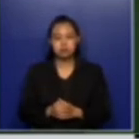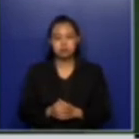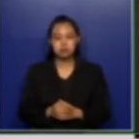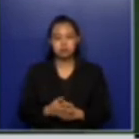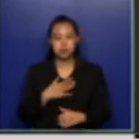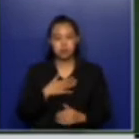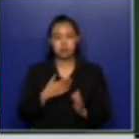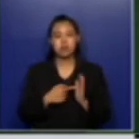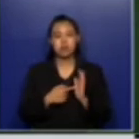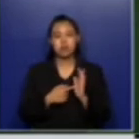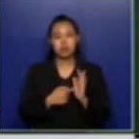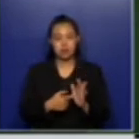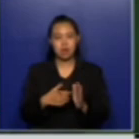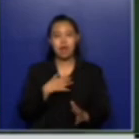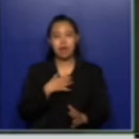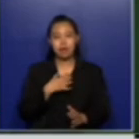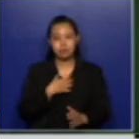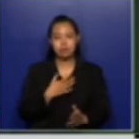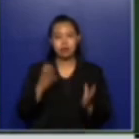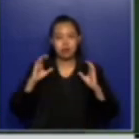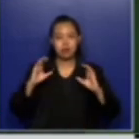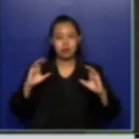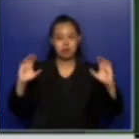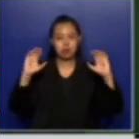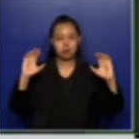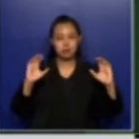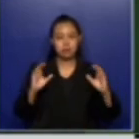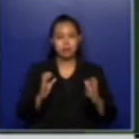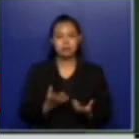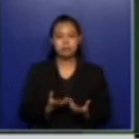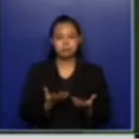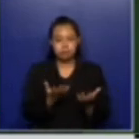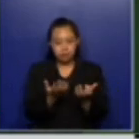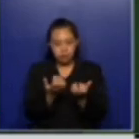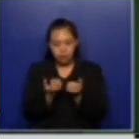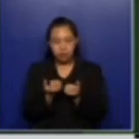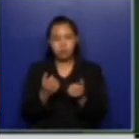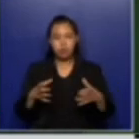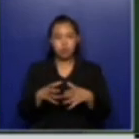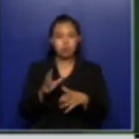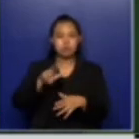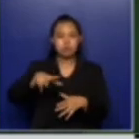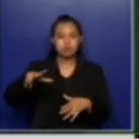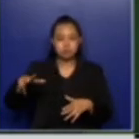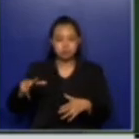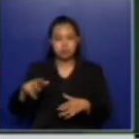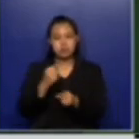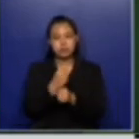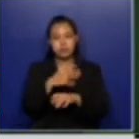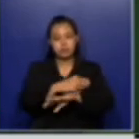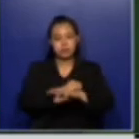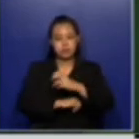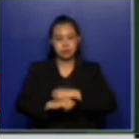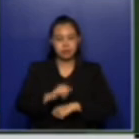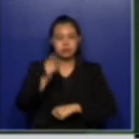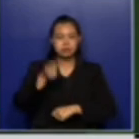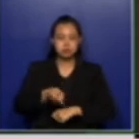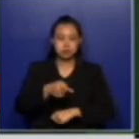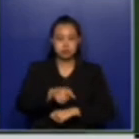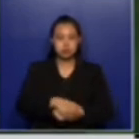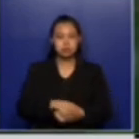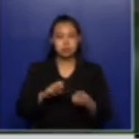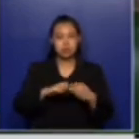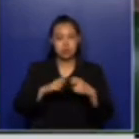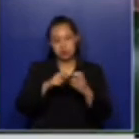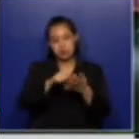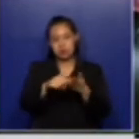การเสนอแล้วก็อยากให้รัฐบาลนั้นนำข้อเสนอของเราพรรคเพื่อไทยนำไปปฏิบัติเพื่อจะได้แก้ไขปัญหาที่เกิด